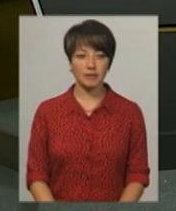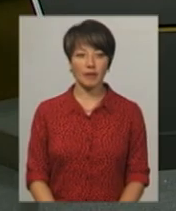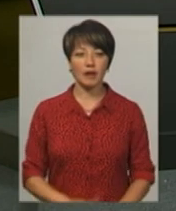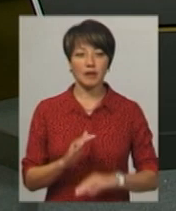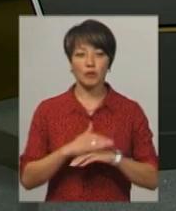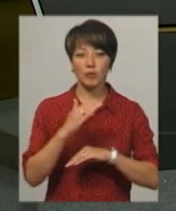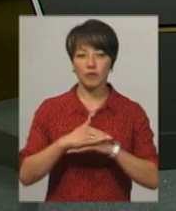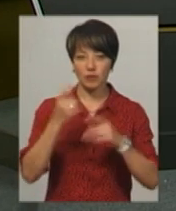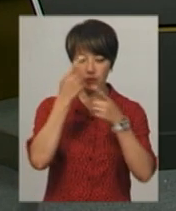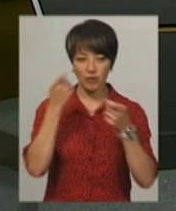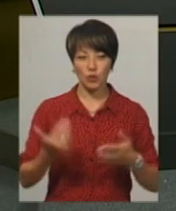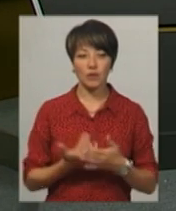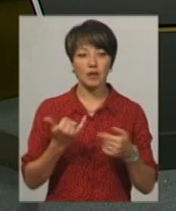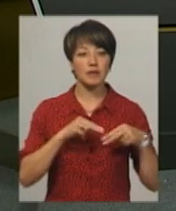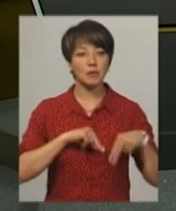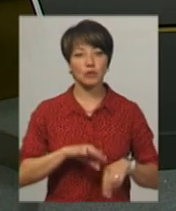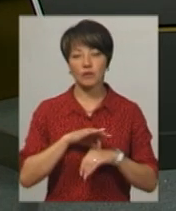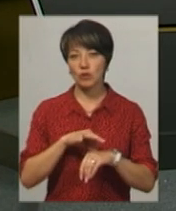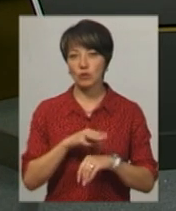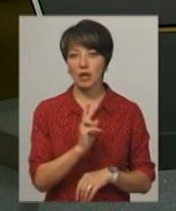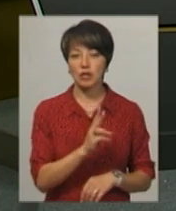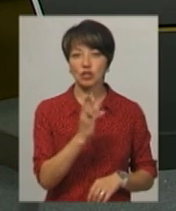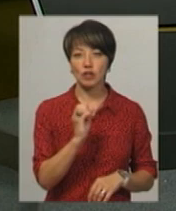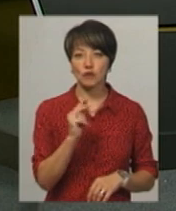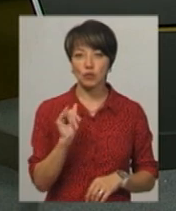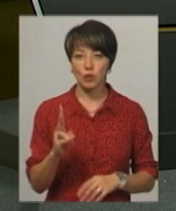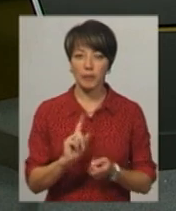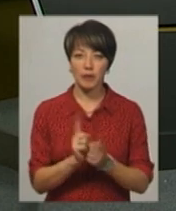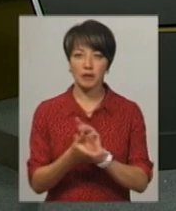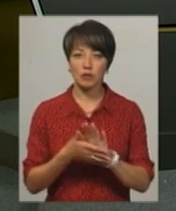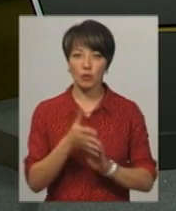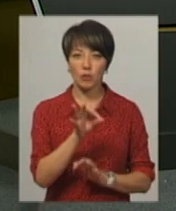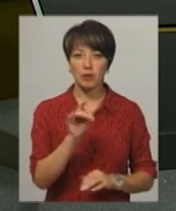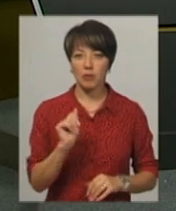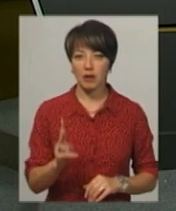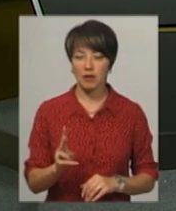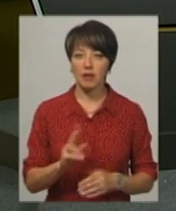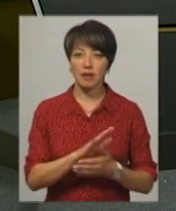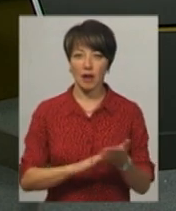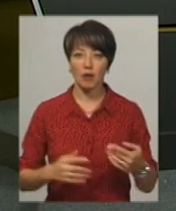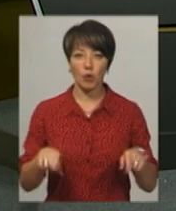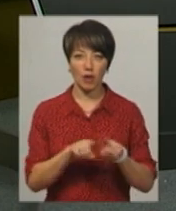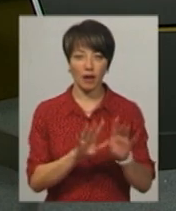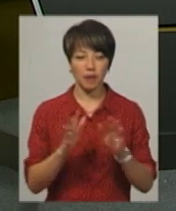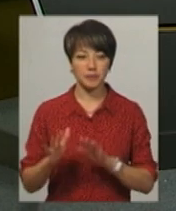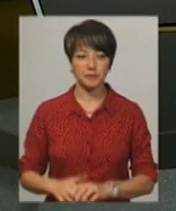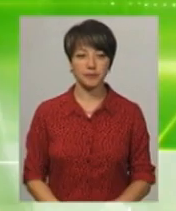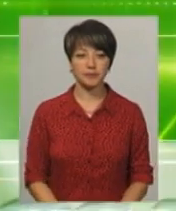Доброго вечора. В ефірі новини. Для вас у студії працює ведуча Катерина Шевчук. На жестову мову перекладає Ольга Рибак. Далі про таке.